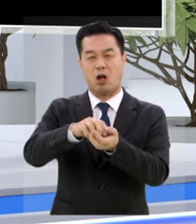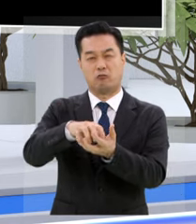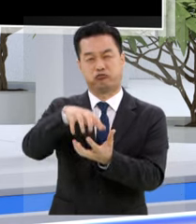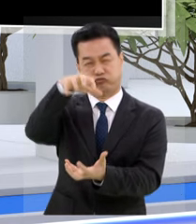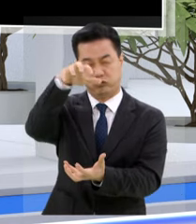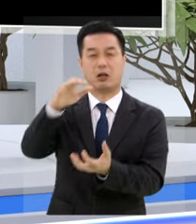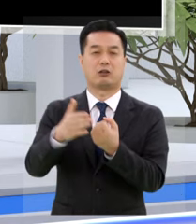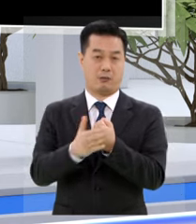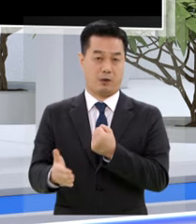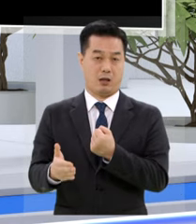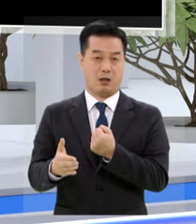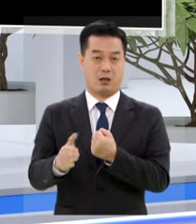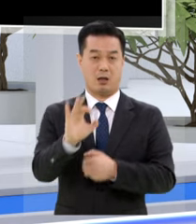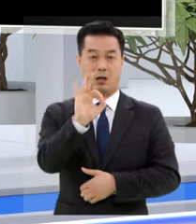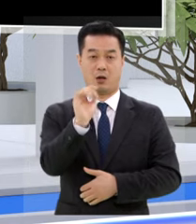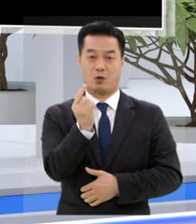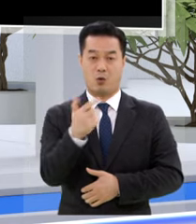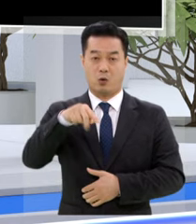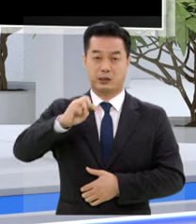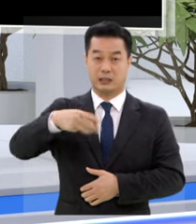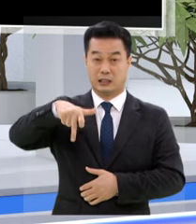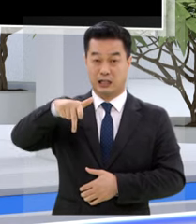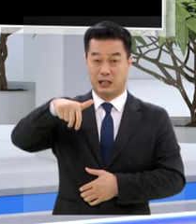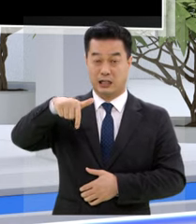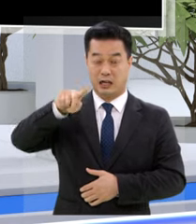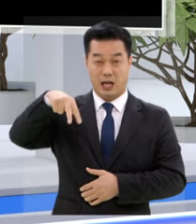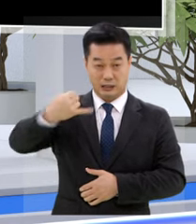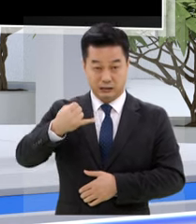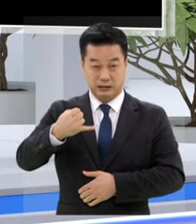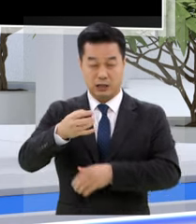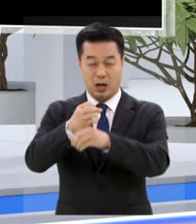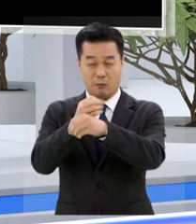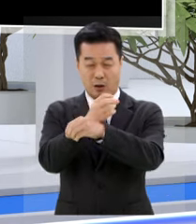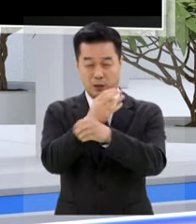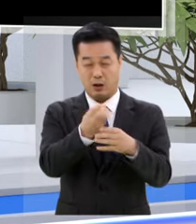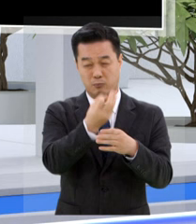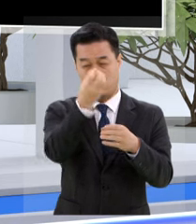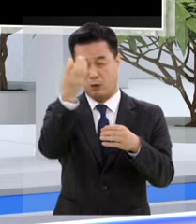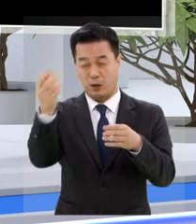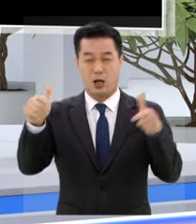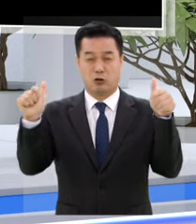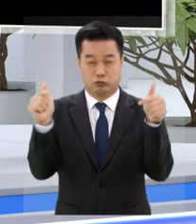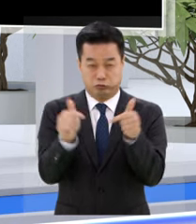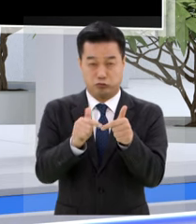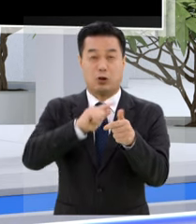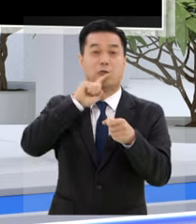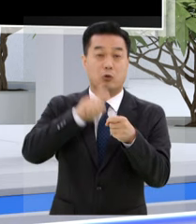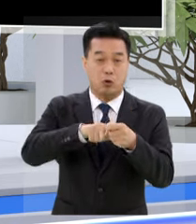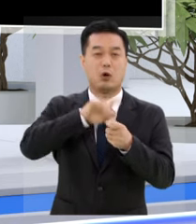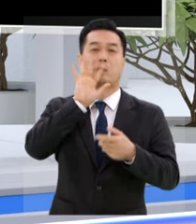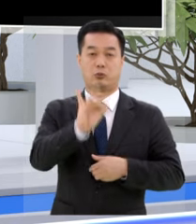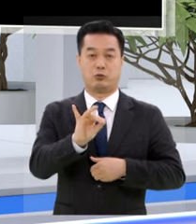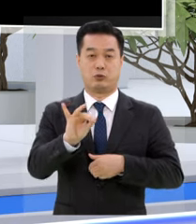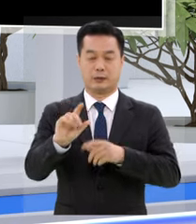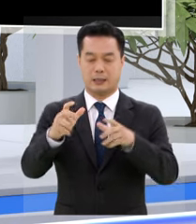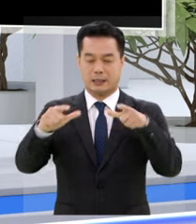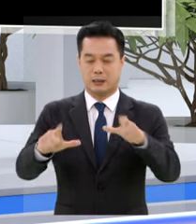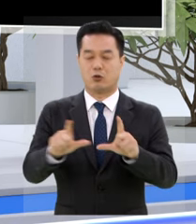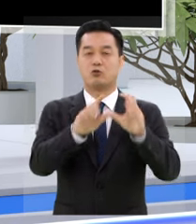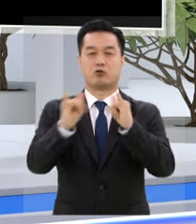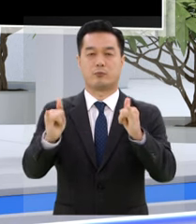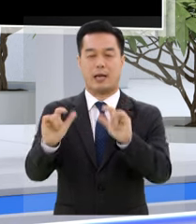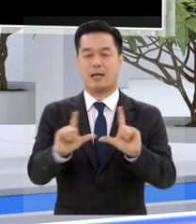배출을 막는 것은 물론이고 건강한 지역 주민의 털을 지키기 위한 일이었습니다 소송과